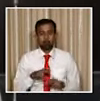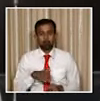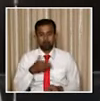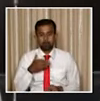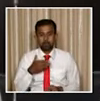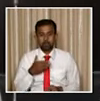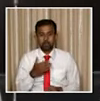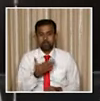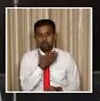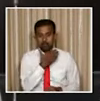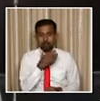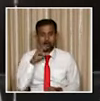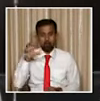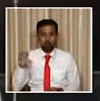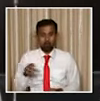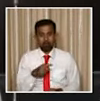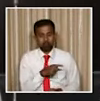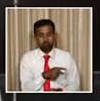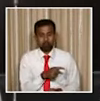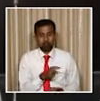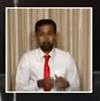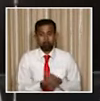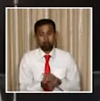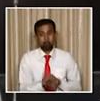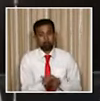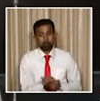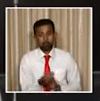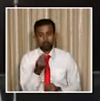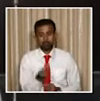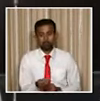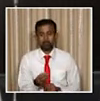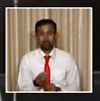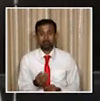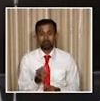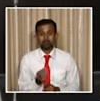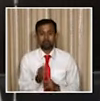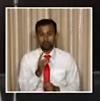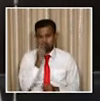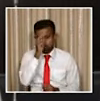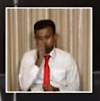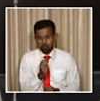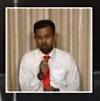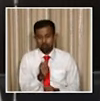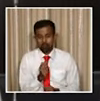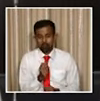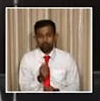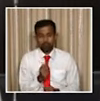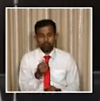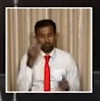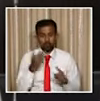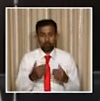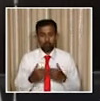நாடுகள் அவர்களுக்கு பக்கபலமாக இருந்து இந்த ஈன செயல் செய்வதற்கு அவர்கள் உதவி செய்வதை நாங்கள் வன்மையாக இந்த சபையிலே கண்டிப்பதோடு